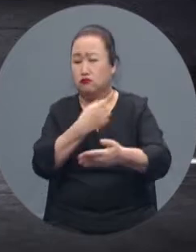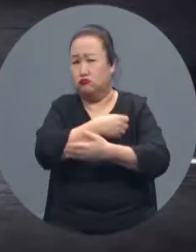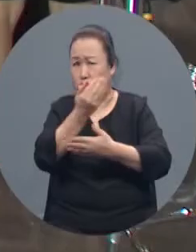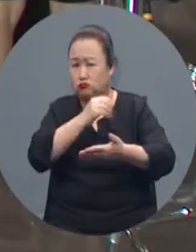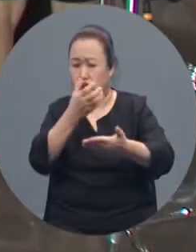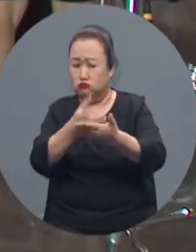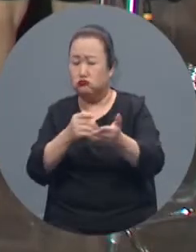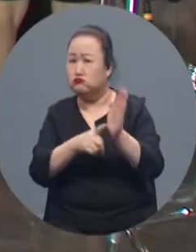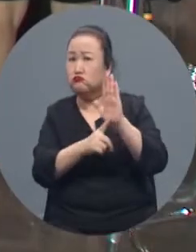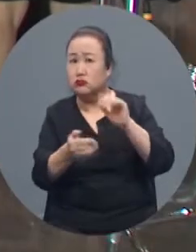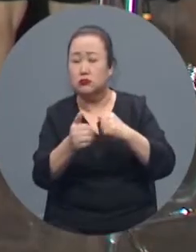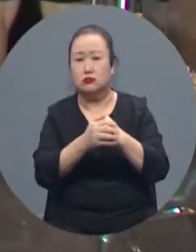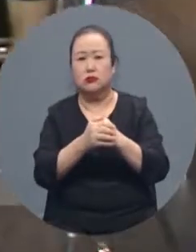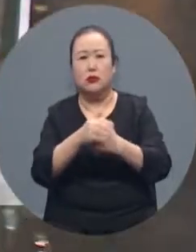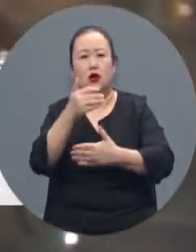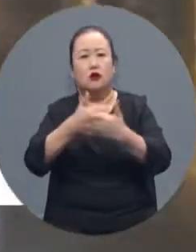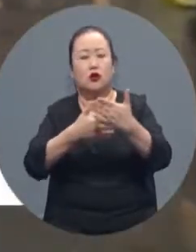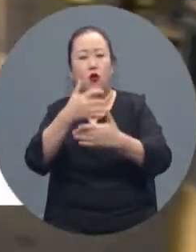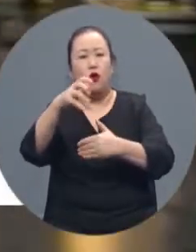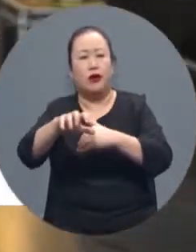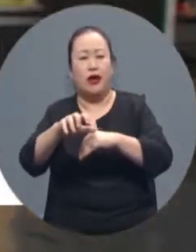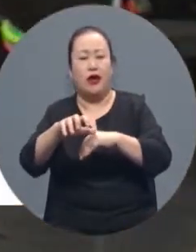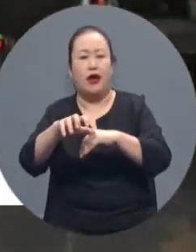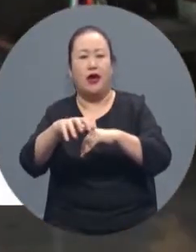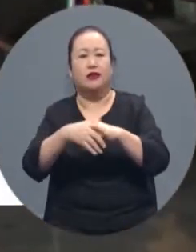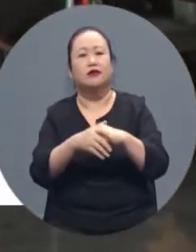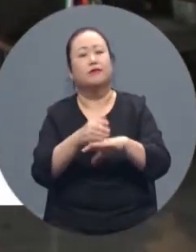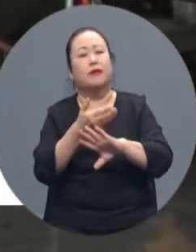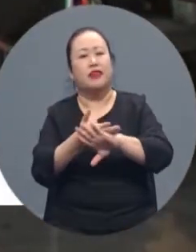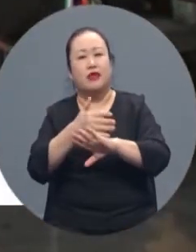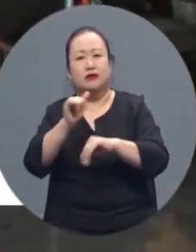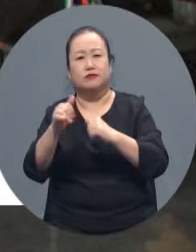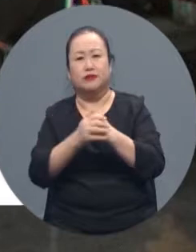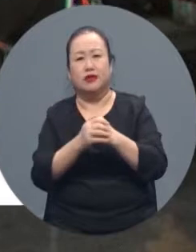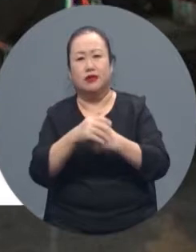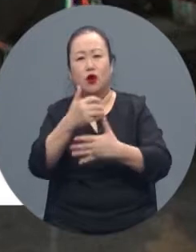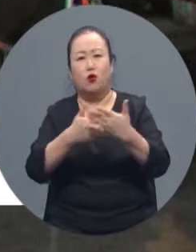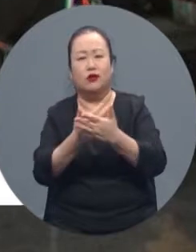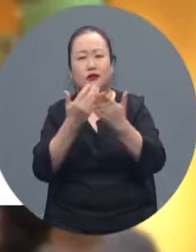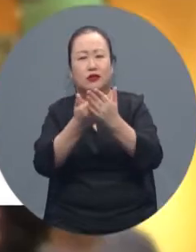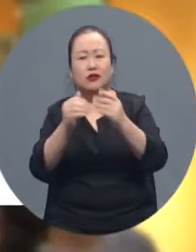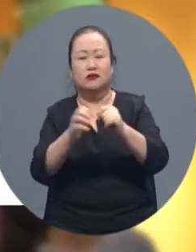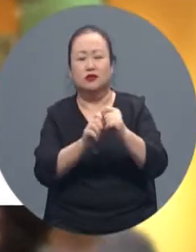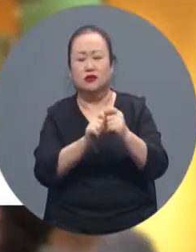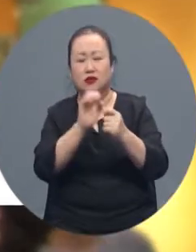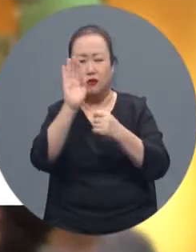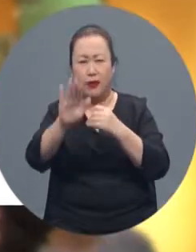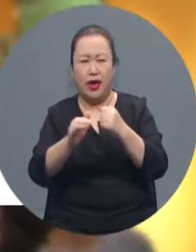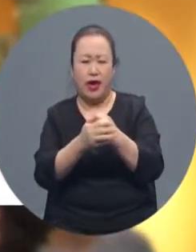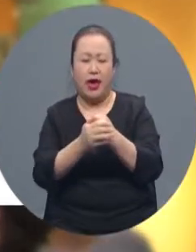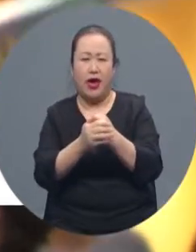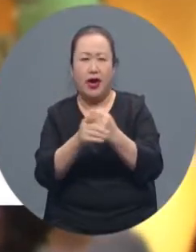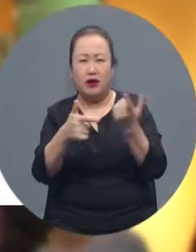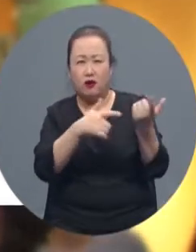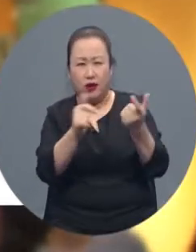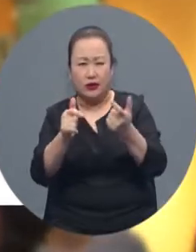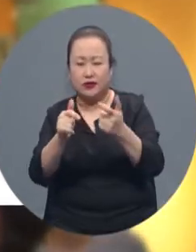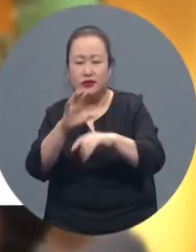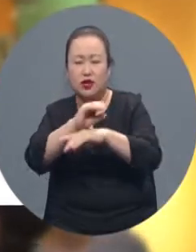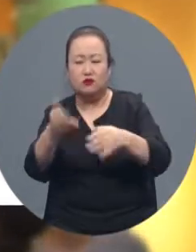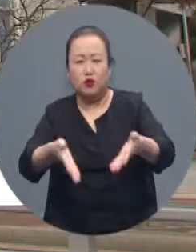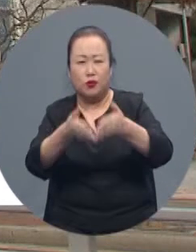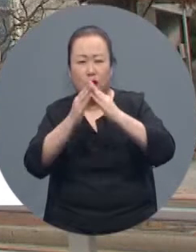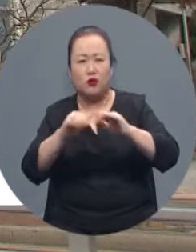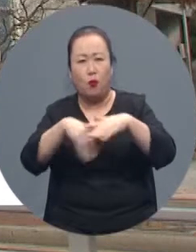냈습니다. 지역 영화계는 반발하고 있습니다. 영진이가 그동안 사옥 이전과 부산 촬영소 건립까지